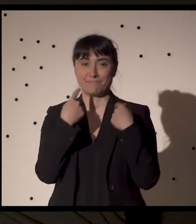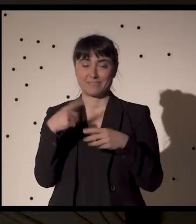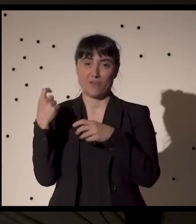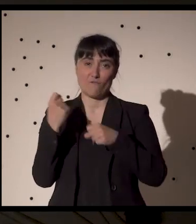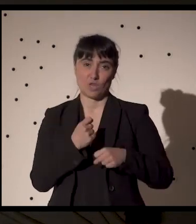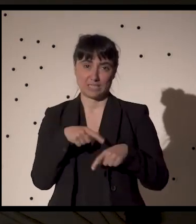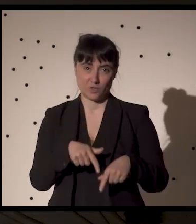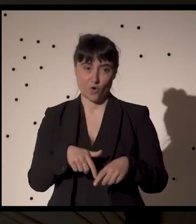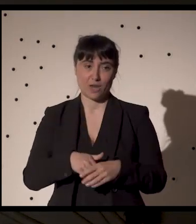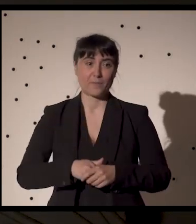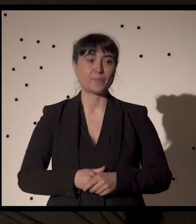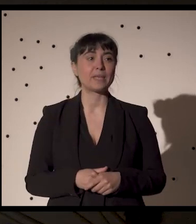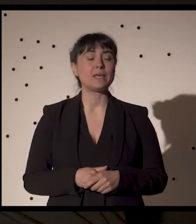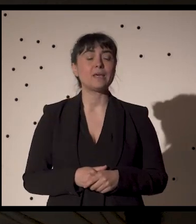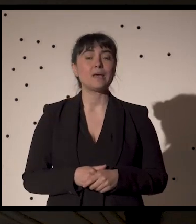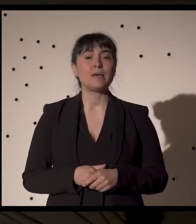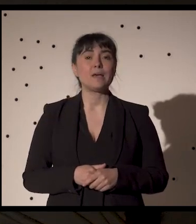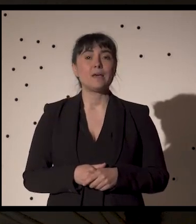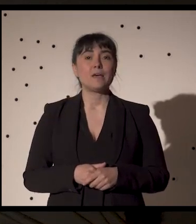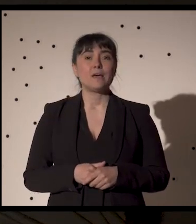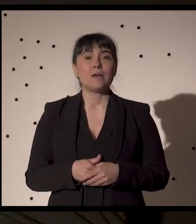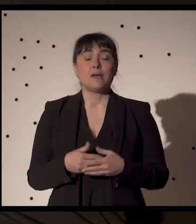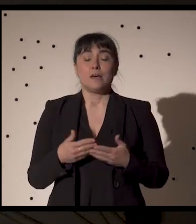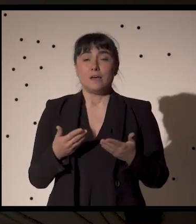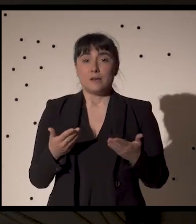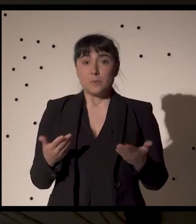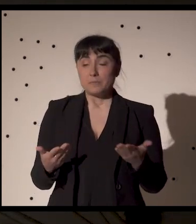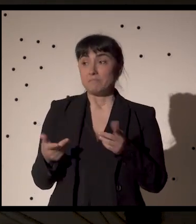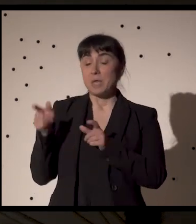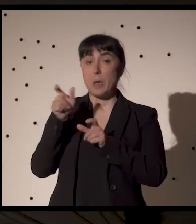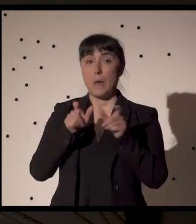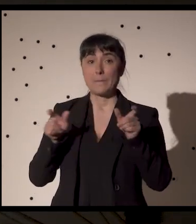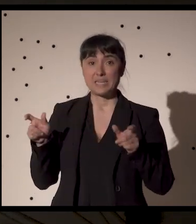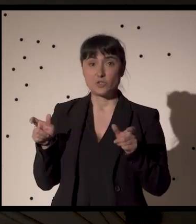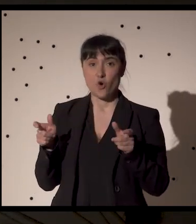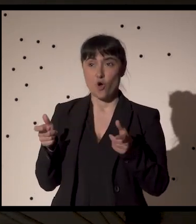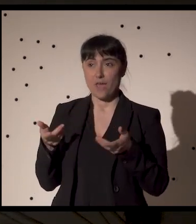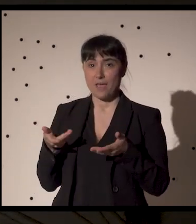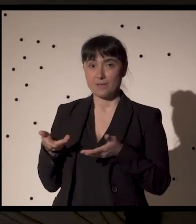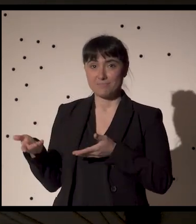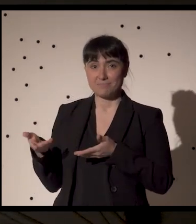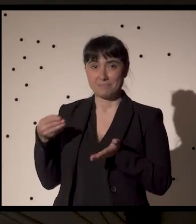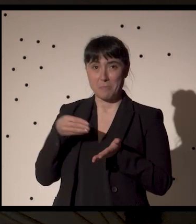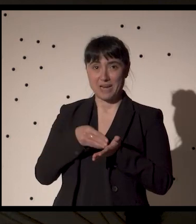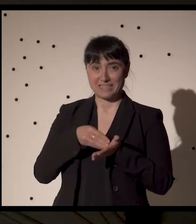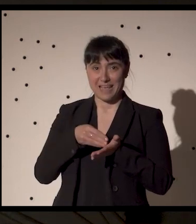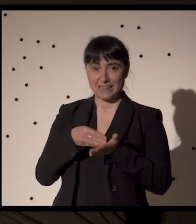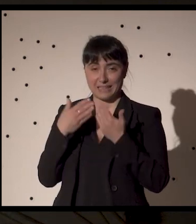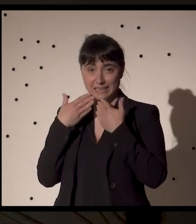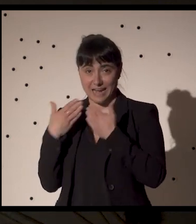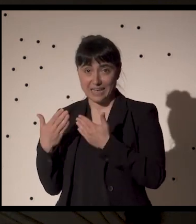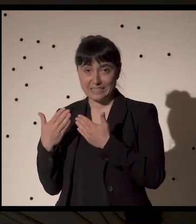e naturalmente questo mio ringraziamento alle persone fisiche presenti e un ringraziamento anche